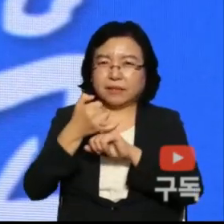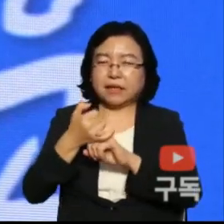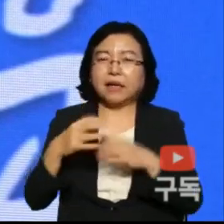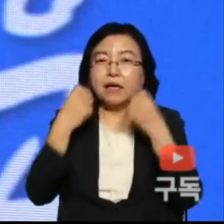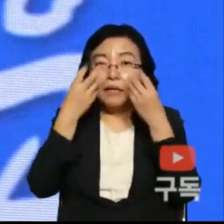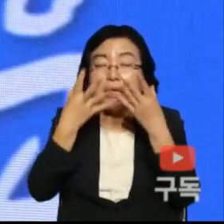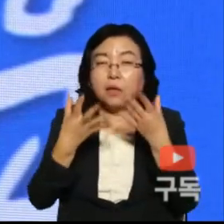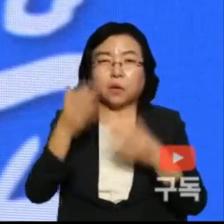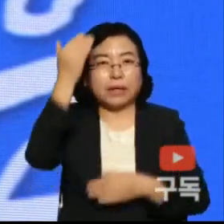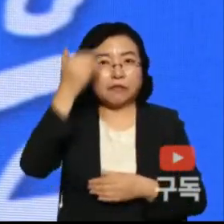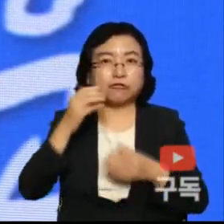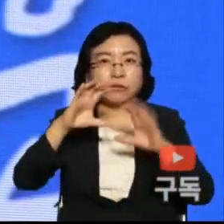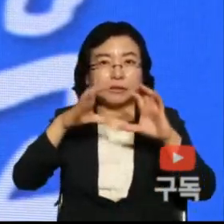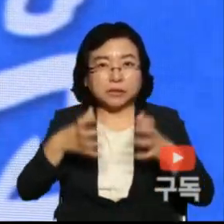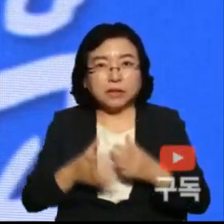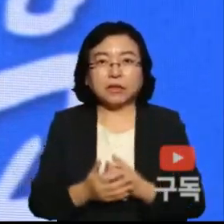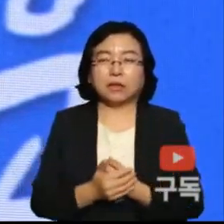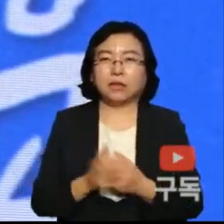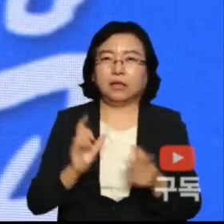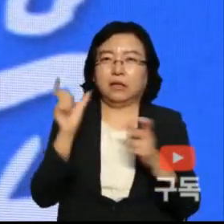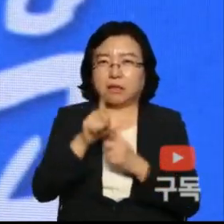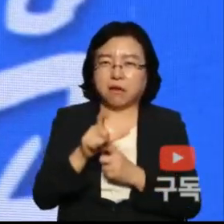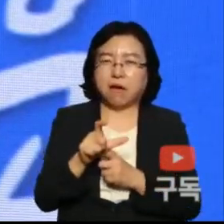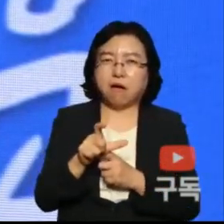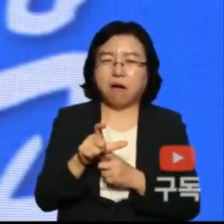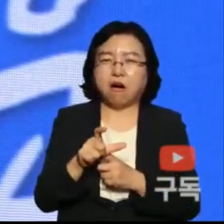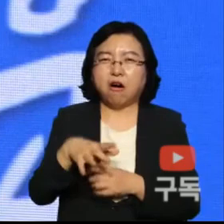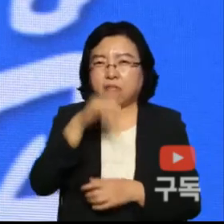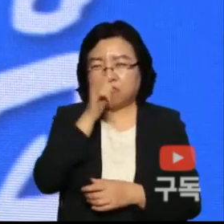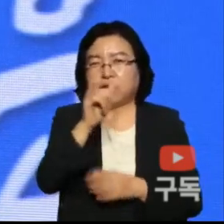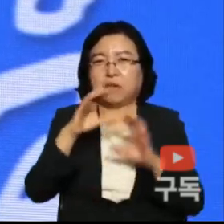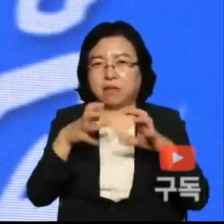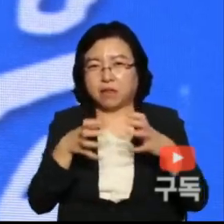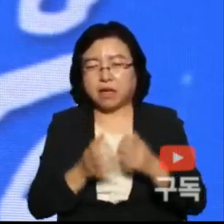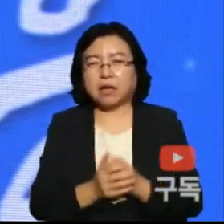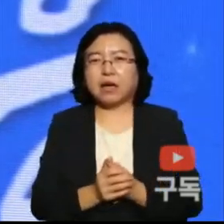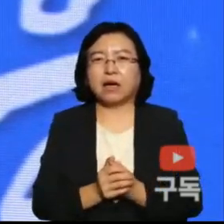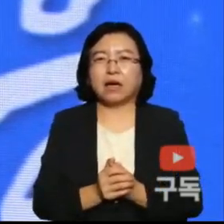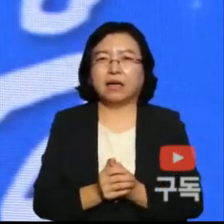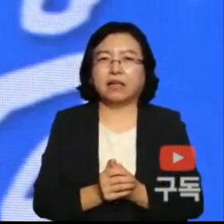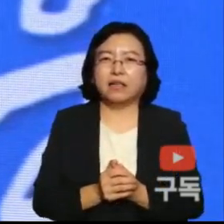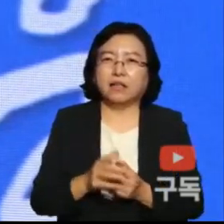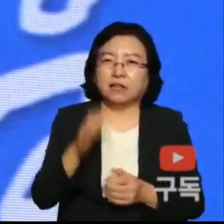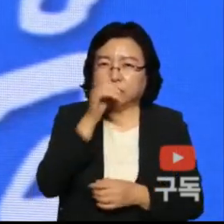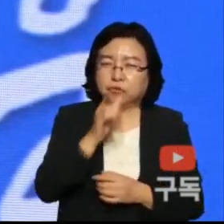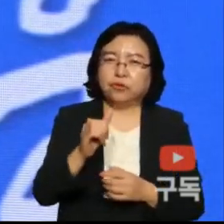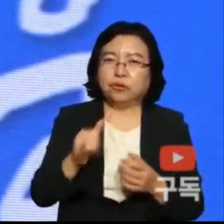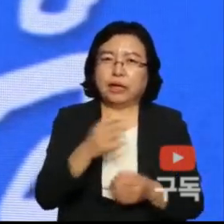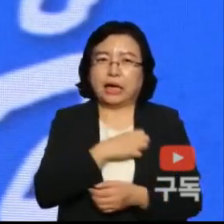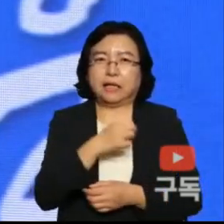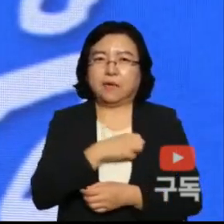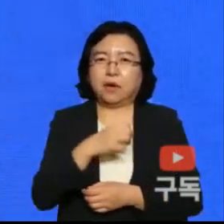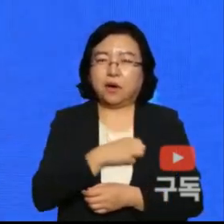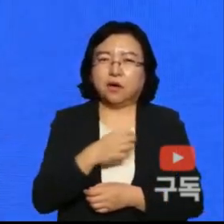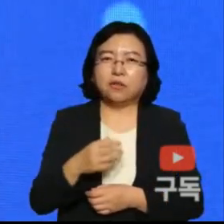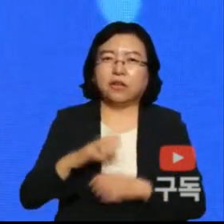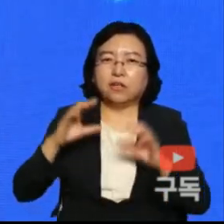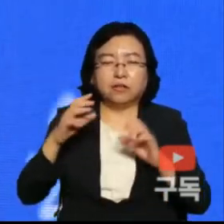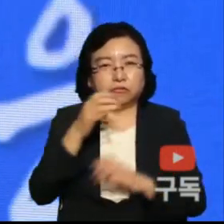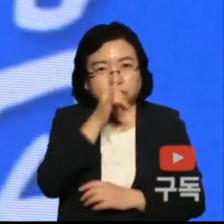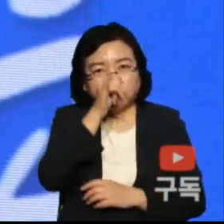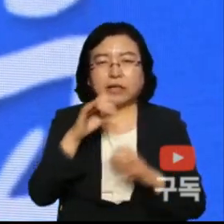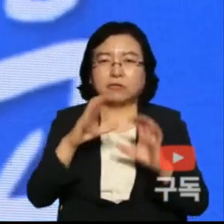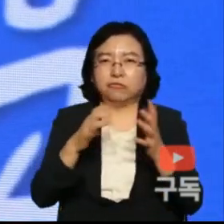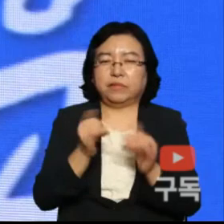대한민국 더 위대한 나라 위대한 당원 동지 위대한 우리 국민들과